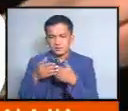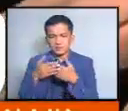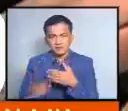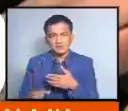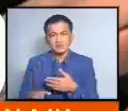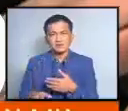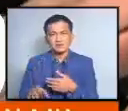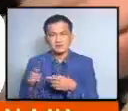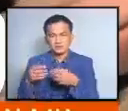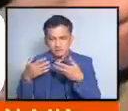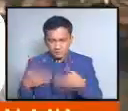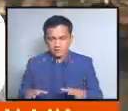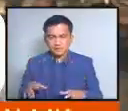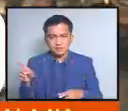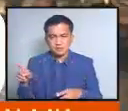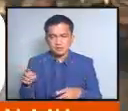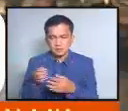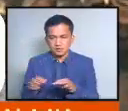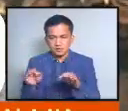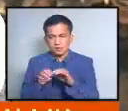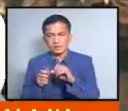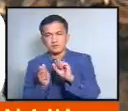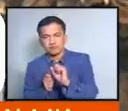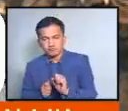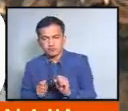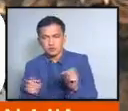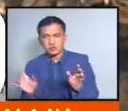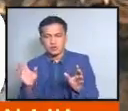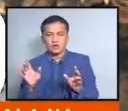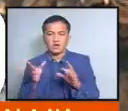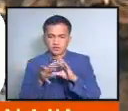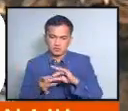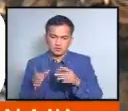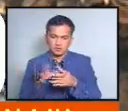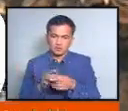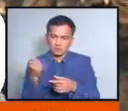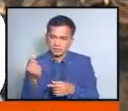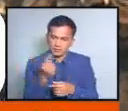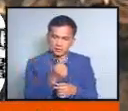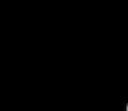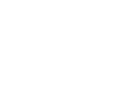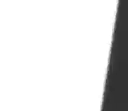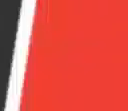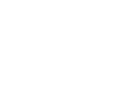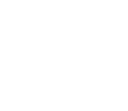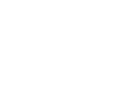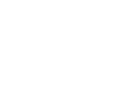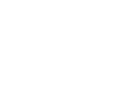Pero mas importante sa obra ay ang kwento ng bawat isang gloves.